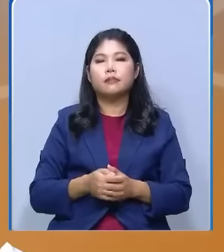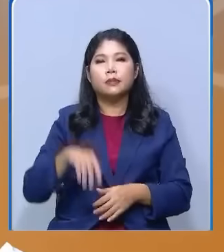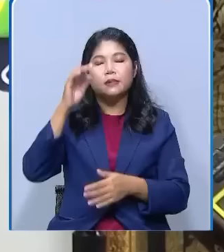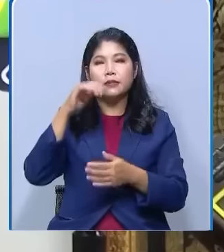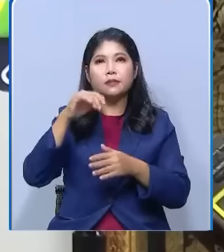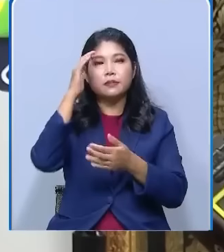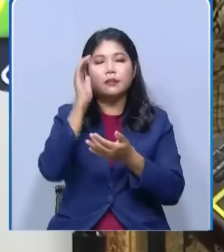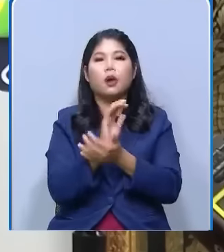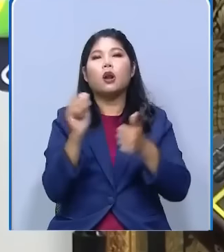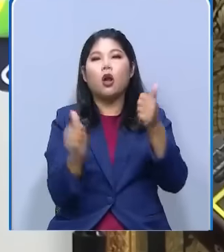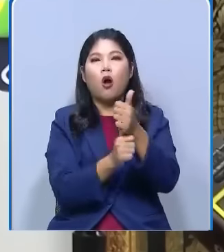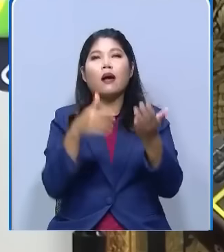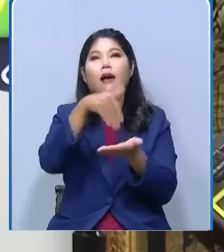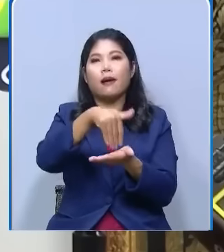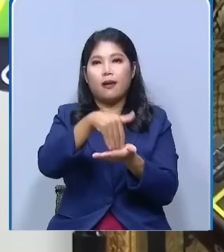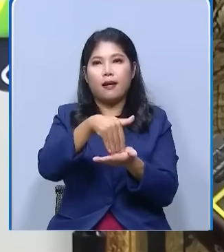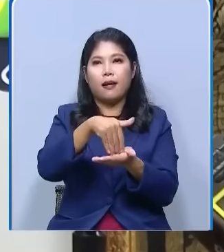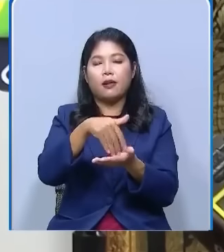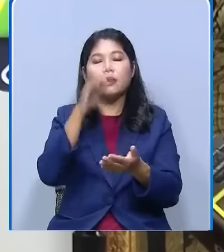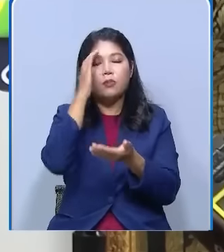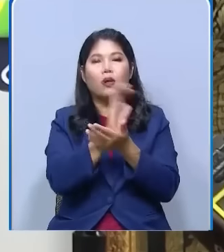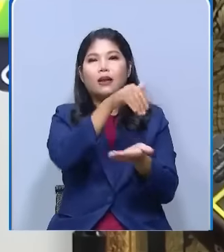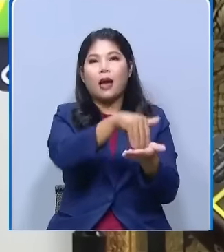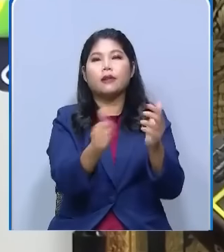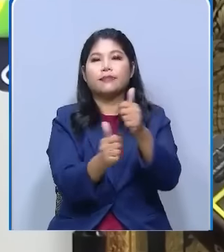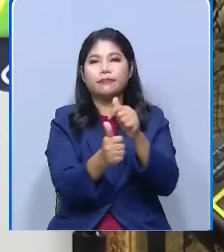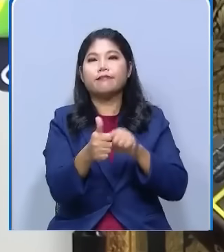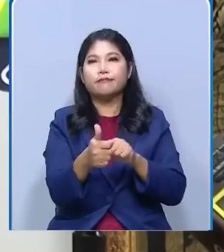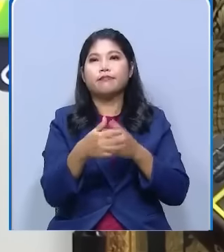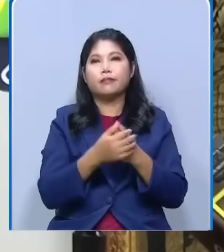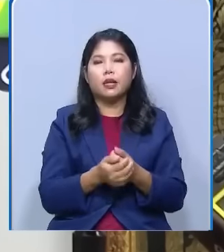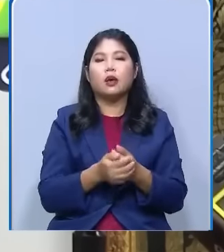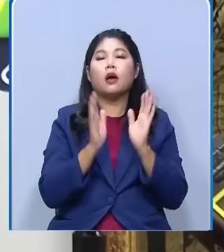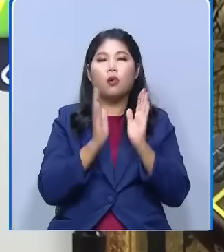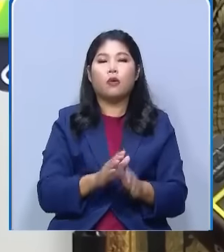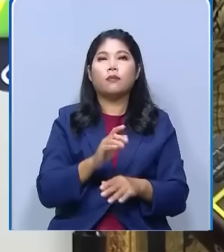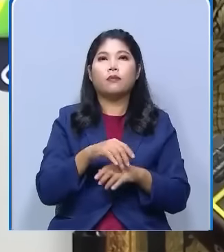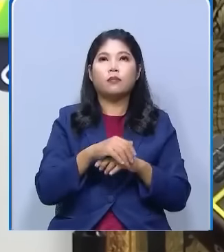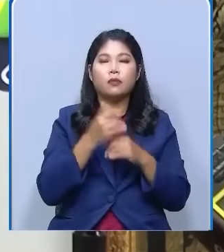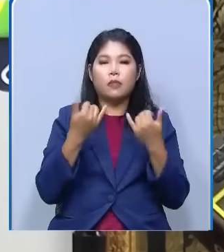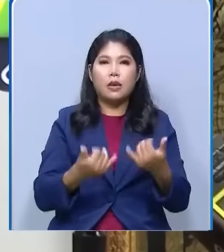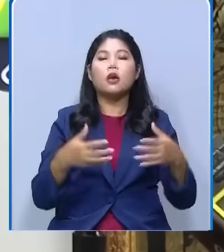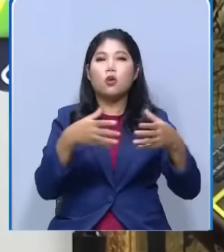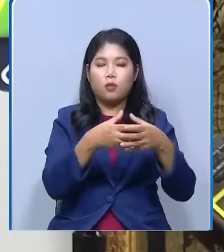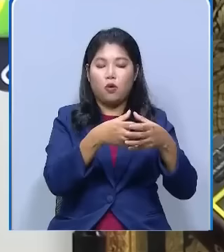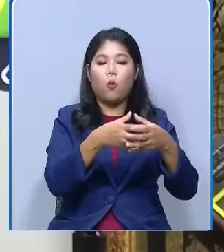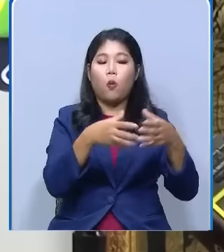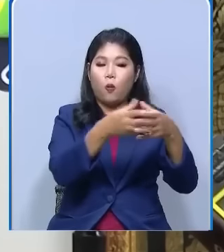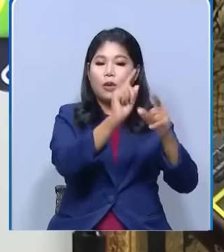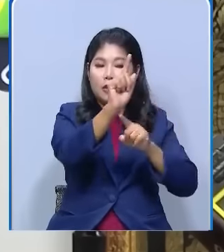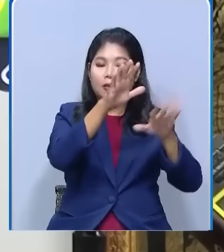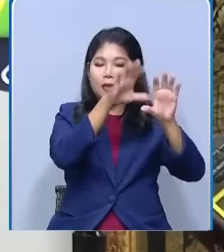องผู้บัญชาการตำรวจสอบสวนกลางยืนยันนะกรณีผู้ต้องหา2เครือข่าย The Icon Group เนี่ยคือจะมีล็อต2แน่นอนนะครับนะ